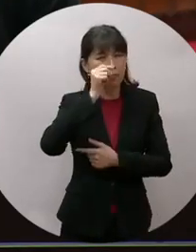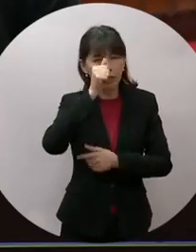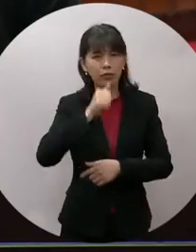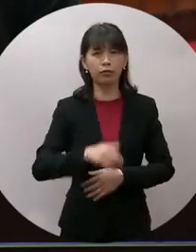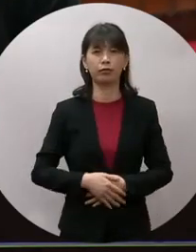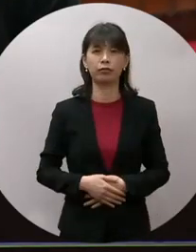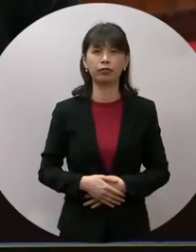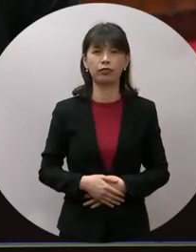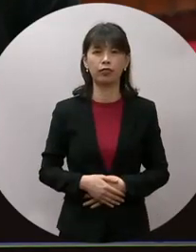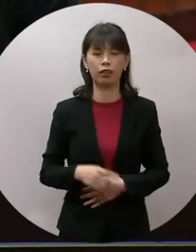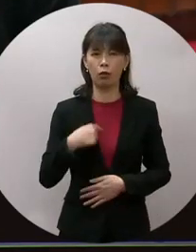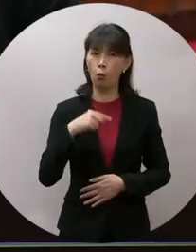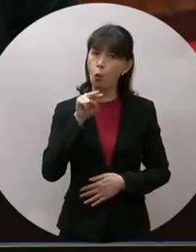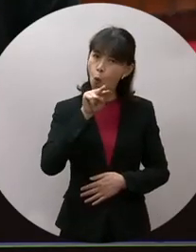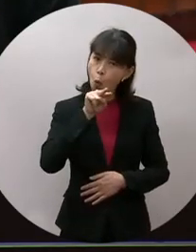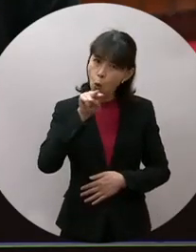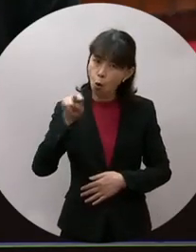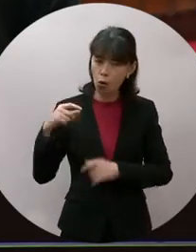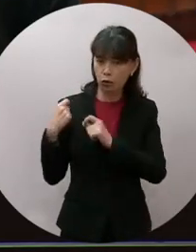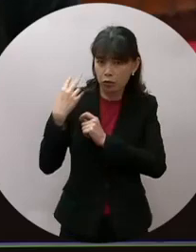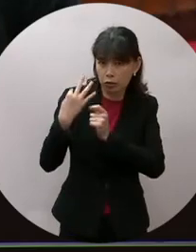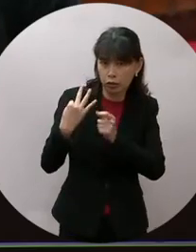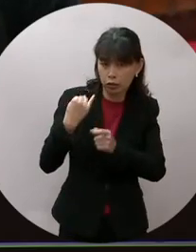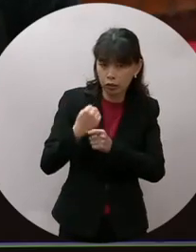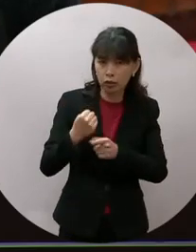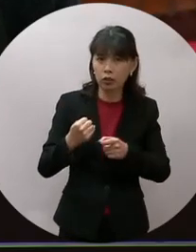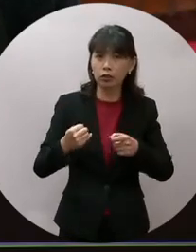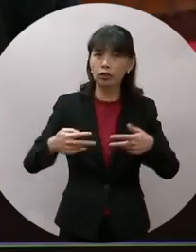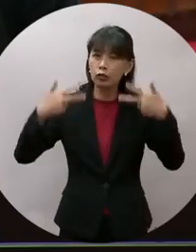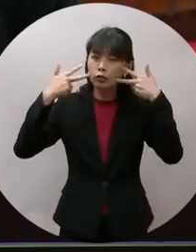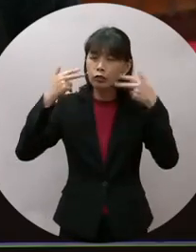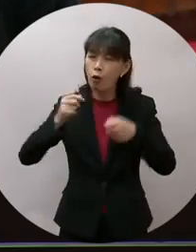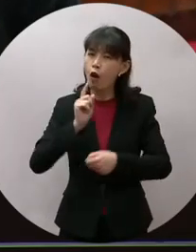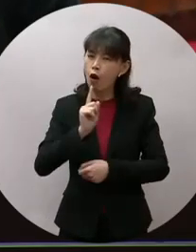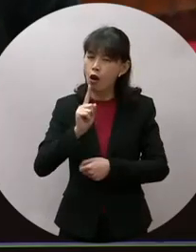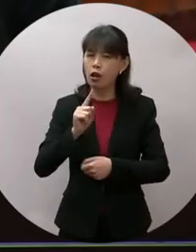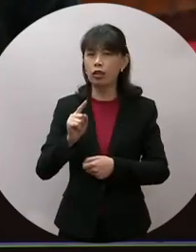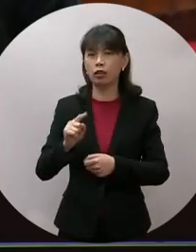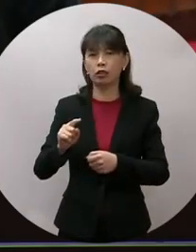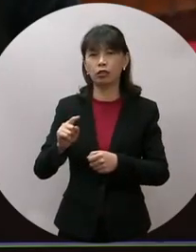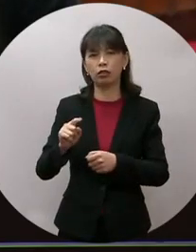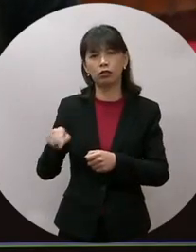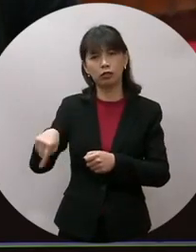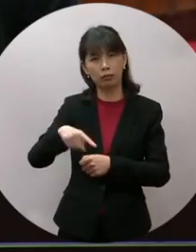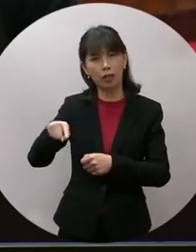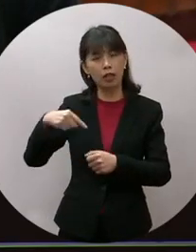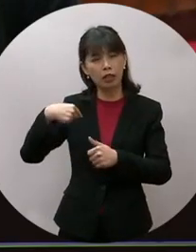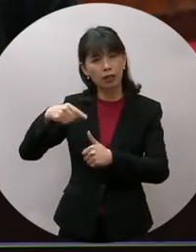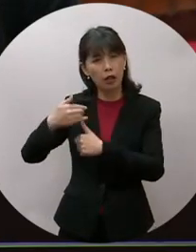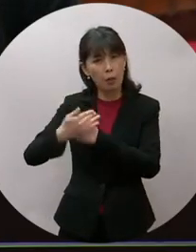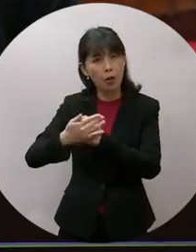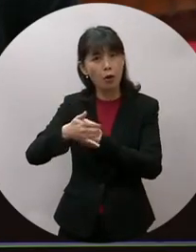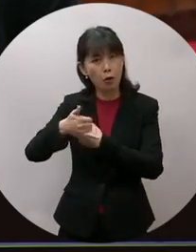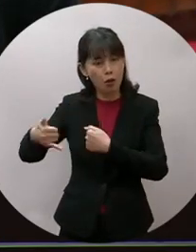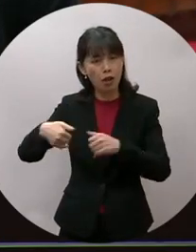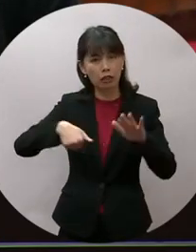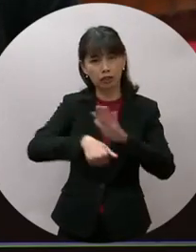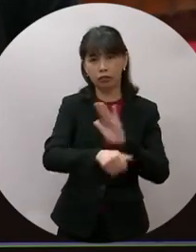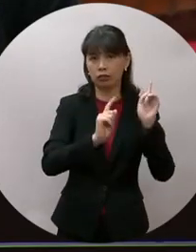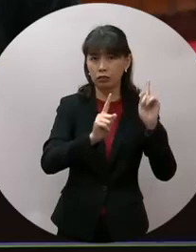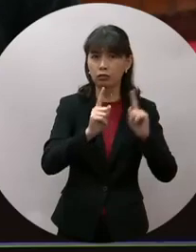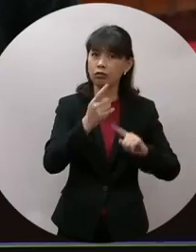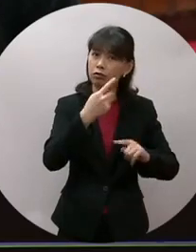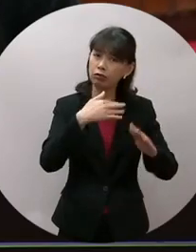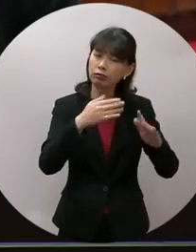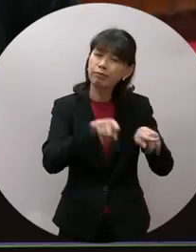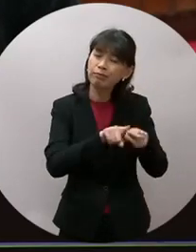看到很多我们这几年来做的族语教保员，他们进入到我们的幼儿园，他们透